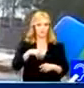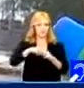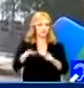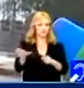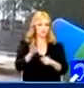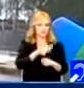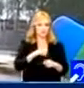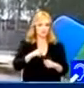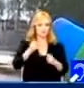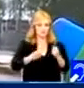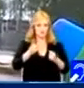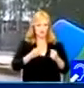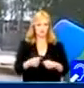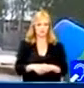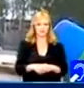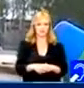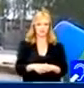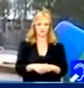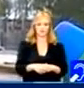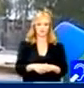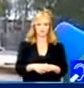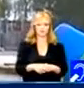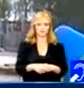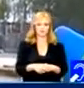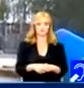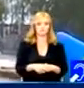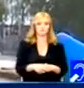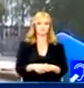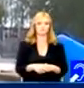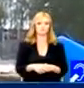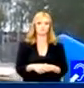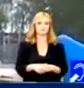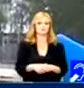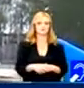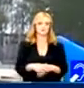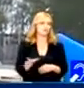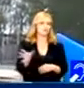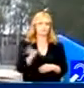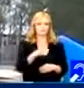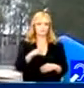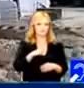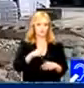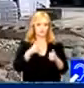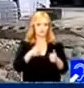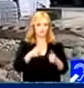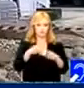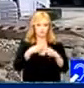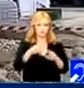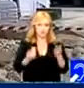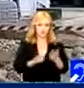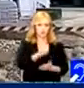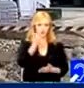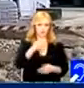cu zone de control, echipamente speciale de evacuare a mărfii de încărcături din autoturisme